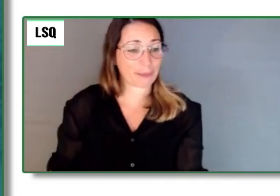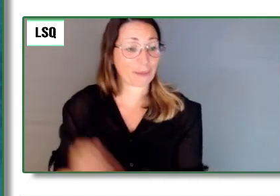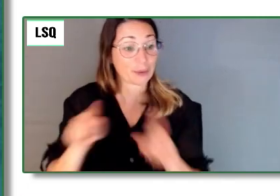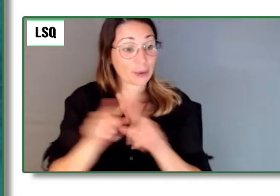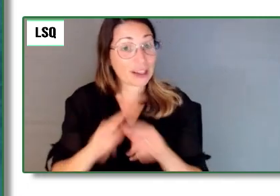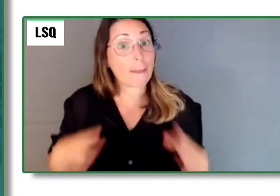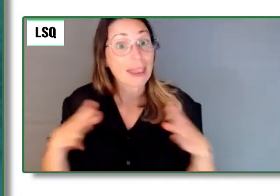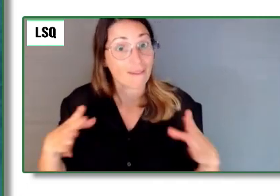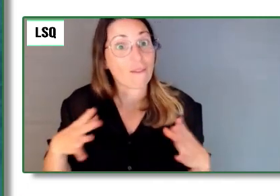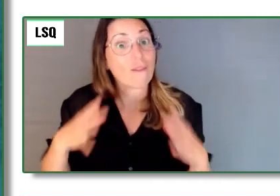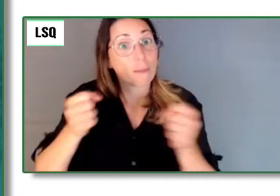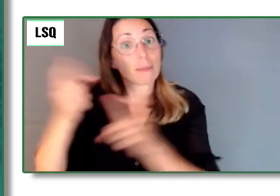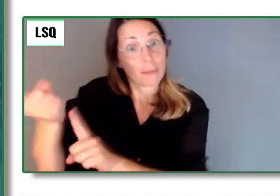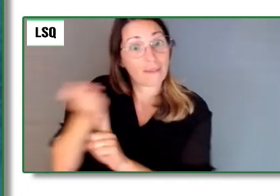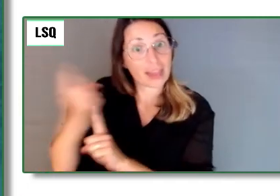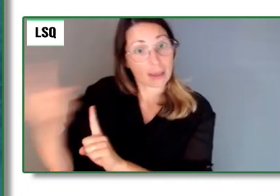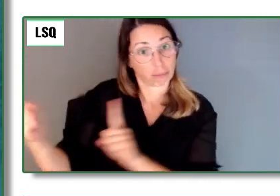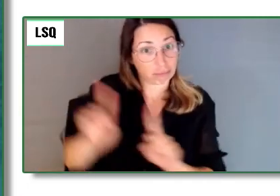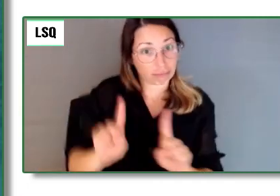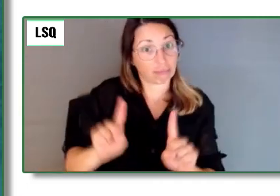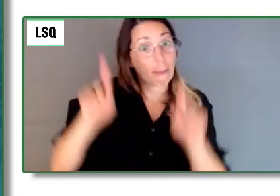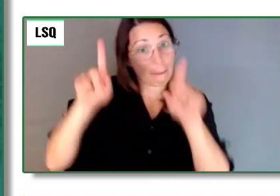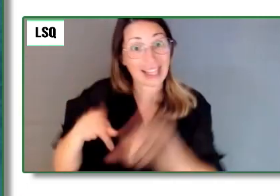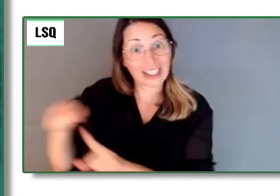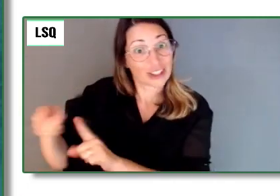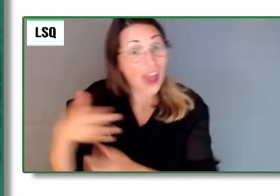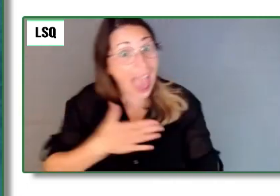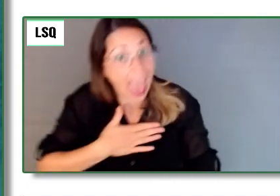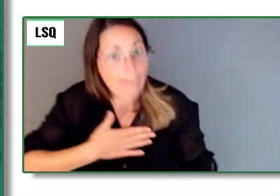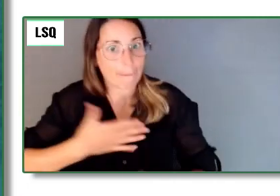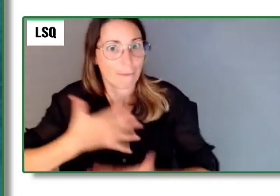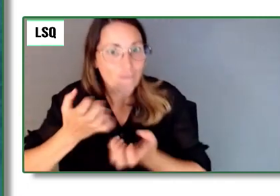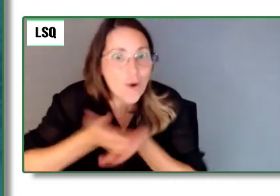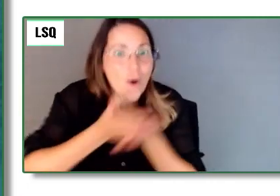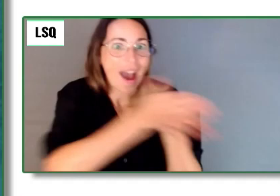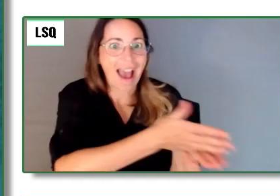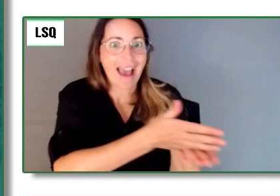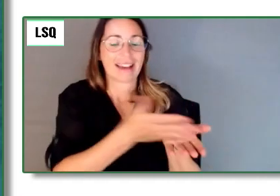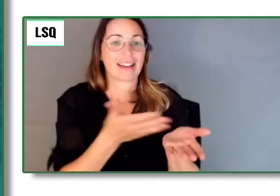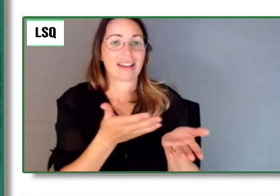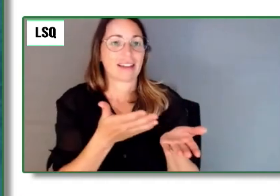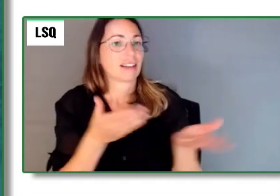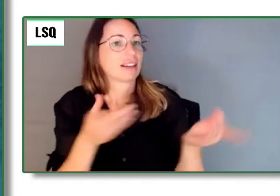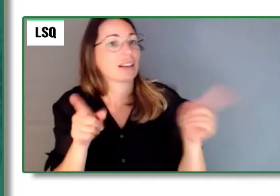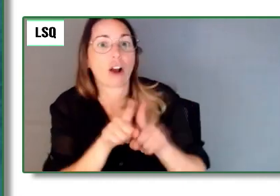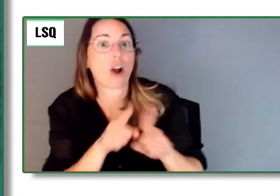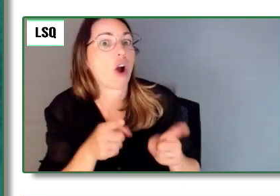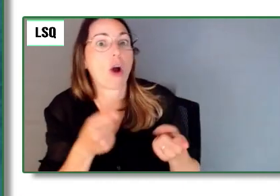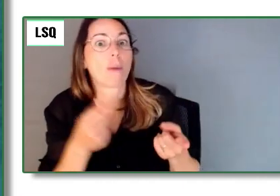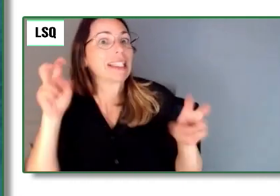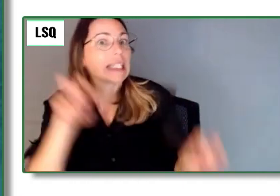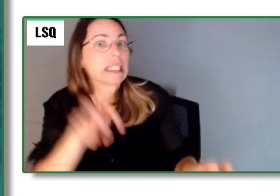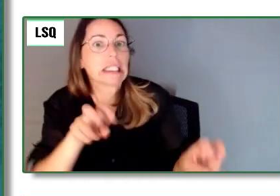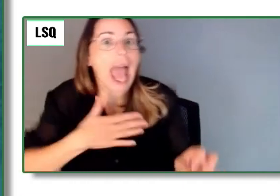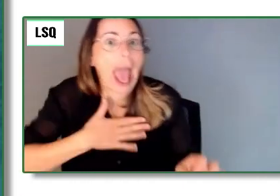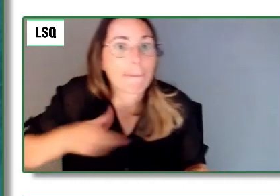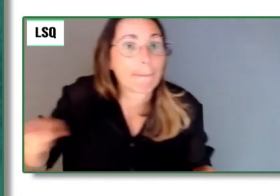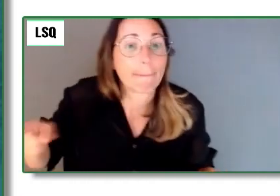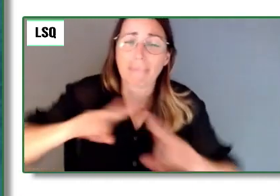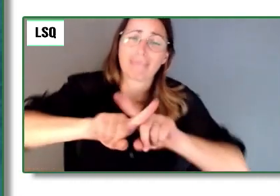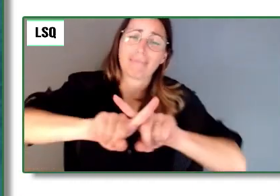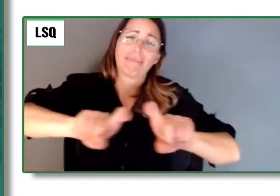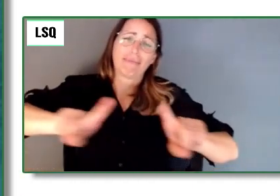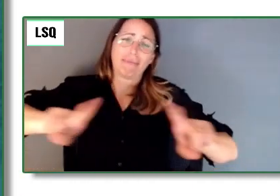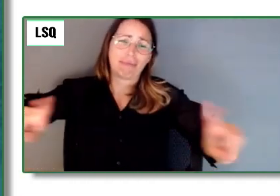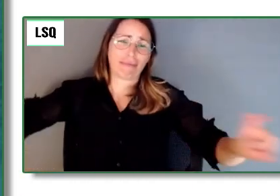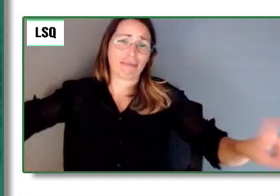de ski. Il y a toutes sortes d'organisations pour les personnes aveugles, les organisations de randonnée. Vous êtes un guide, vous arrivez le matin, vous passez la